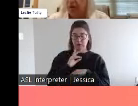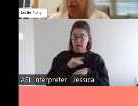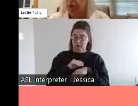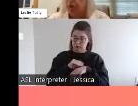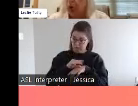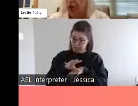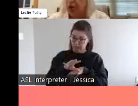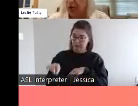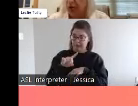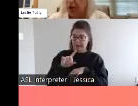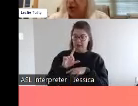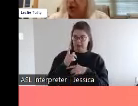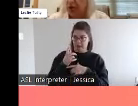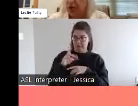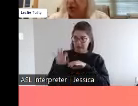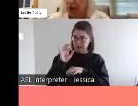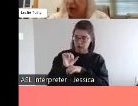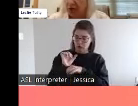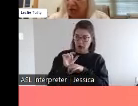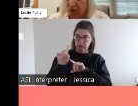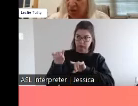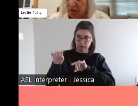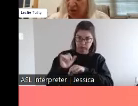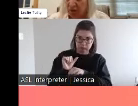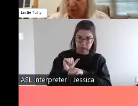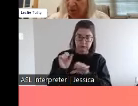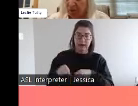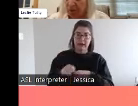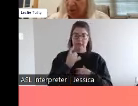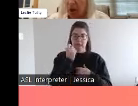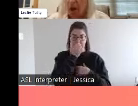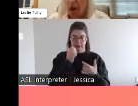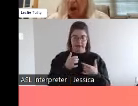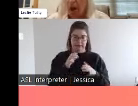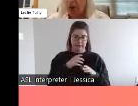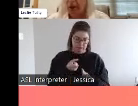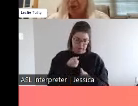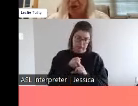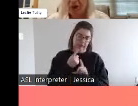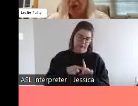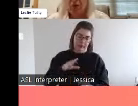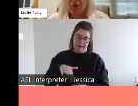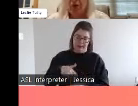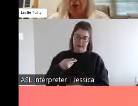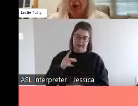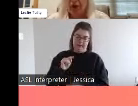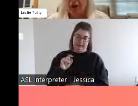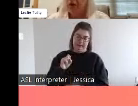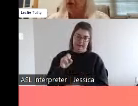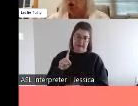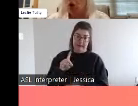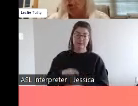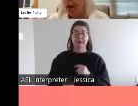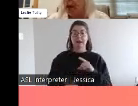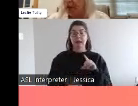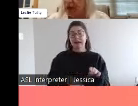par avoir des symptômes de stress post-traumatique, ce qui affecte leur employabilité ou même leurs activités